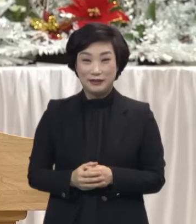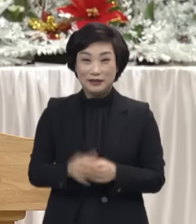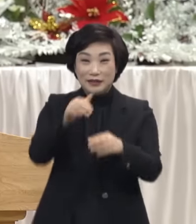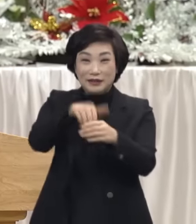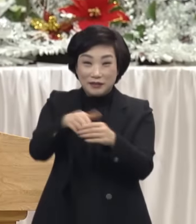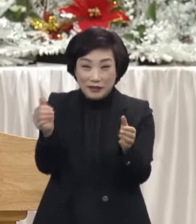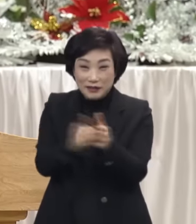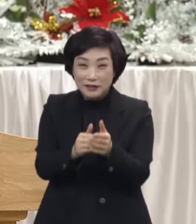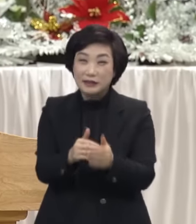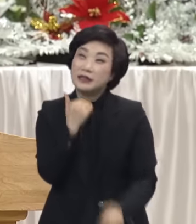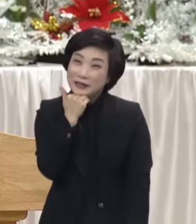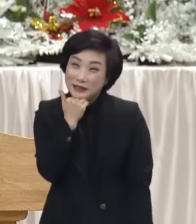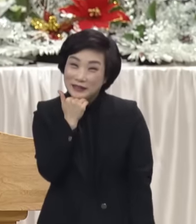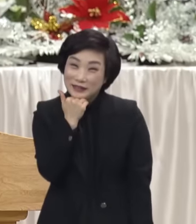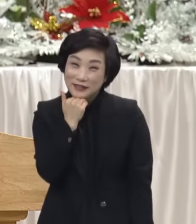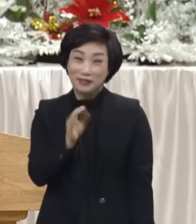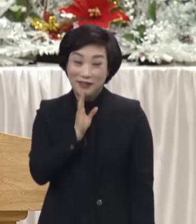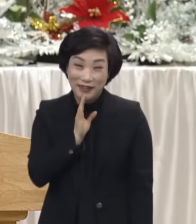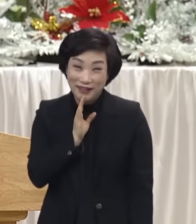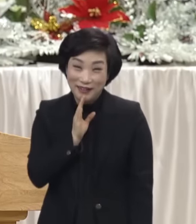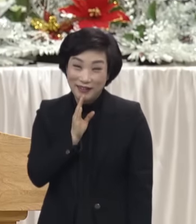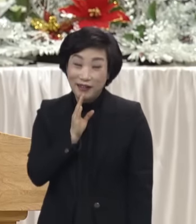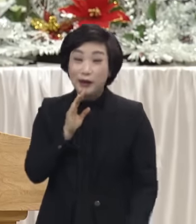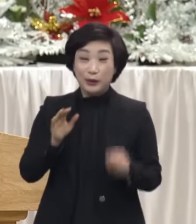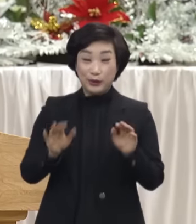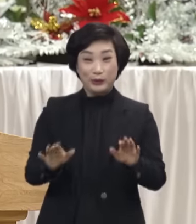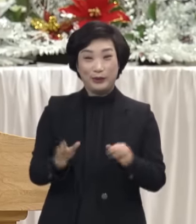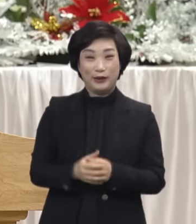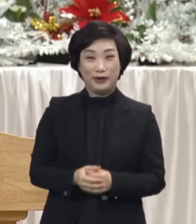심었으니까 잘 나겠지. 그런데